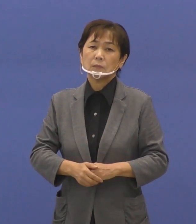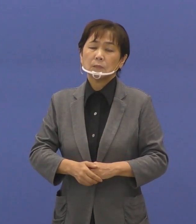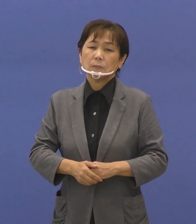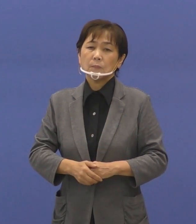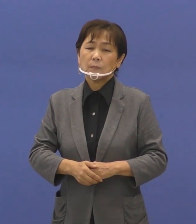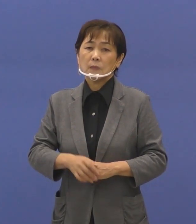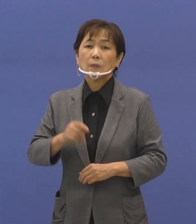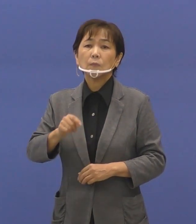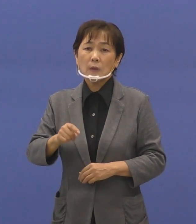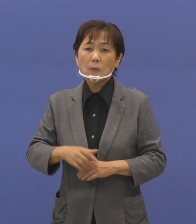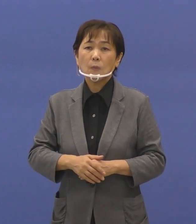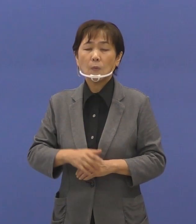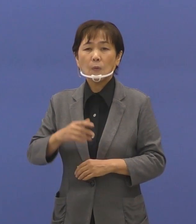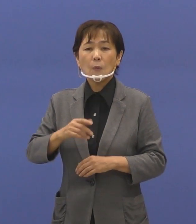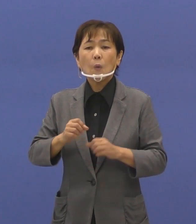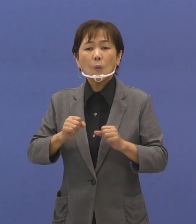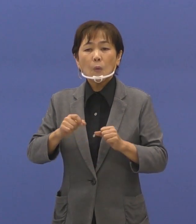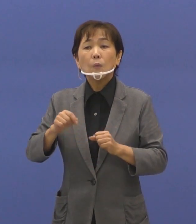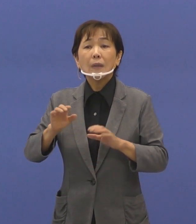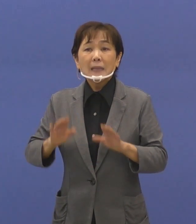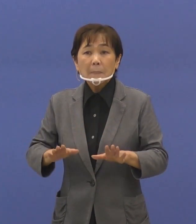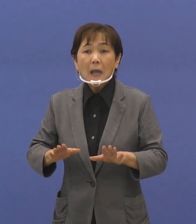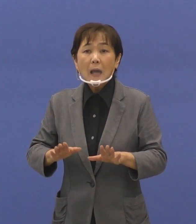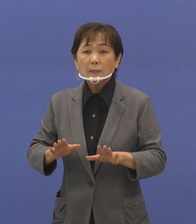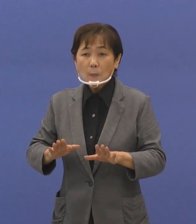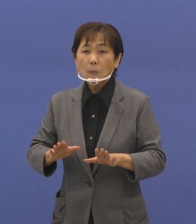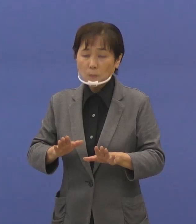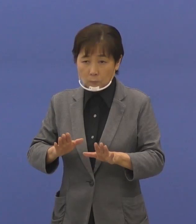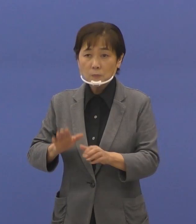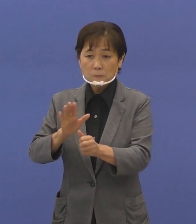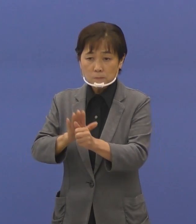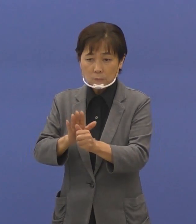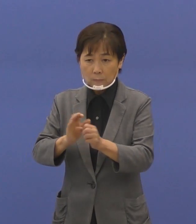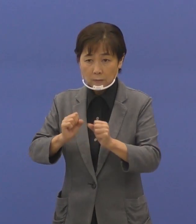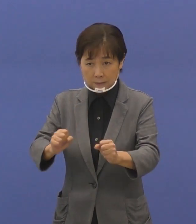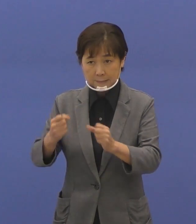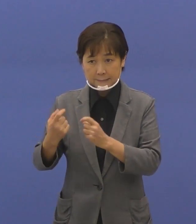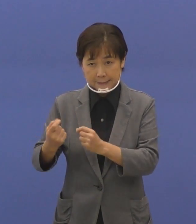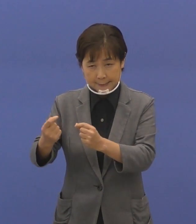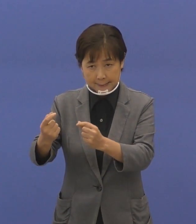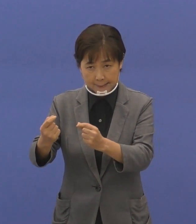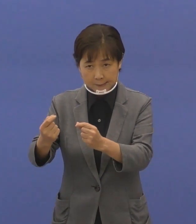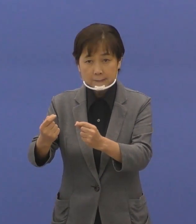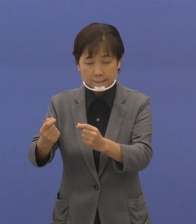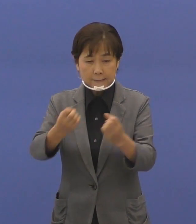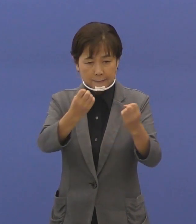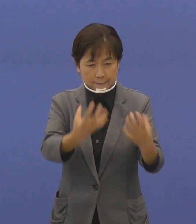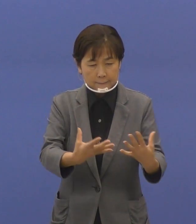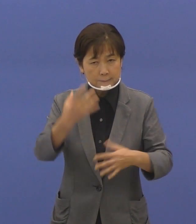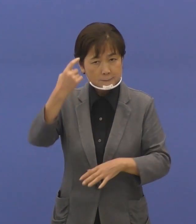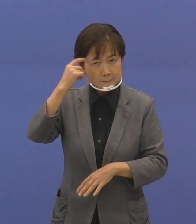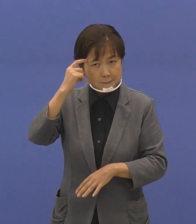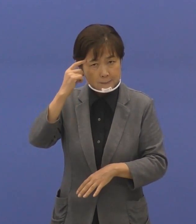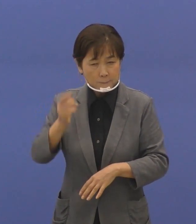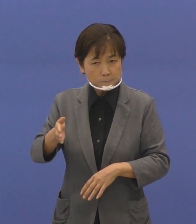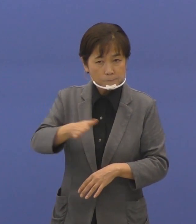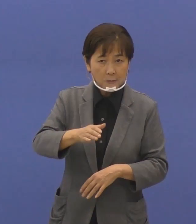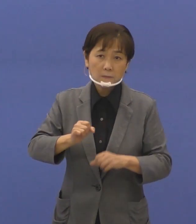こう今の作業をやりながら調査を進め、その中でこう検討していくというふうになります。